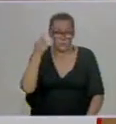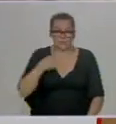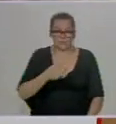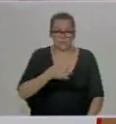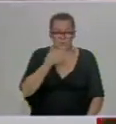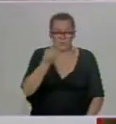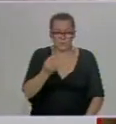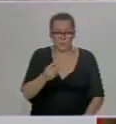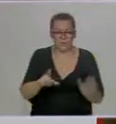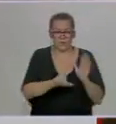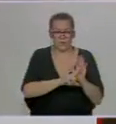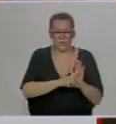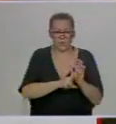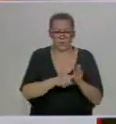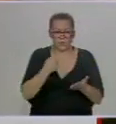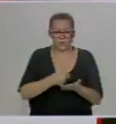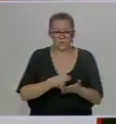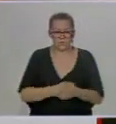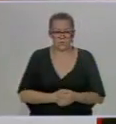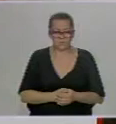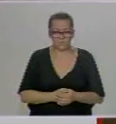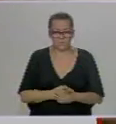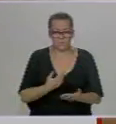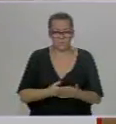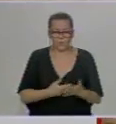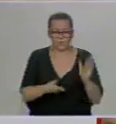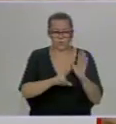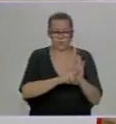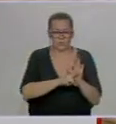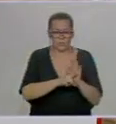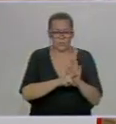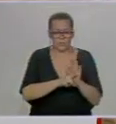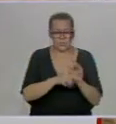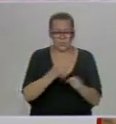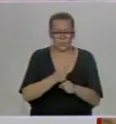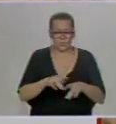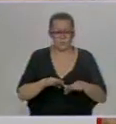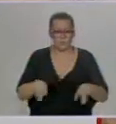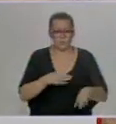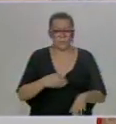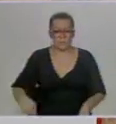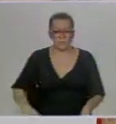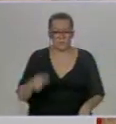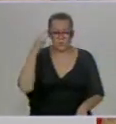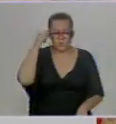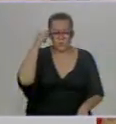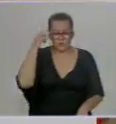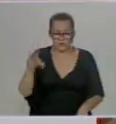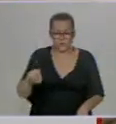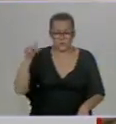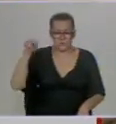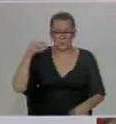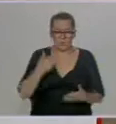lămuriți cum să aplice corect noile prevederi legale de salarizare a angajaților din primării. Edilii vor trebui să găsească soluții pentru a pune în